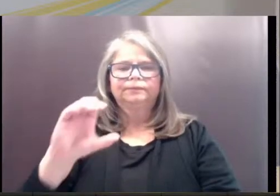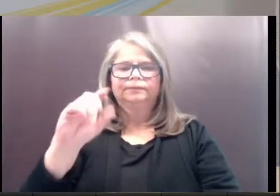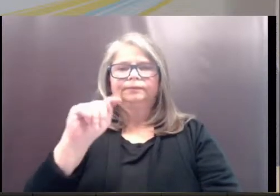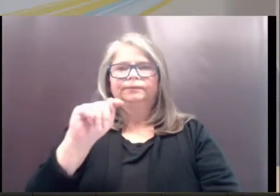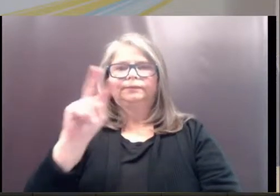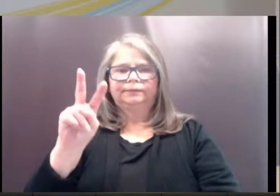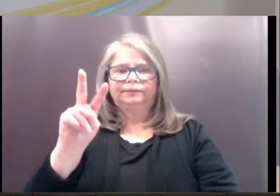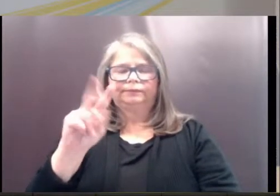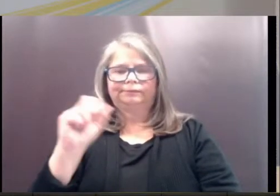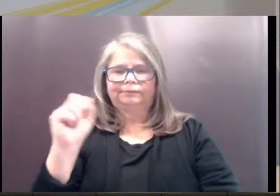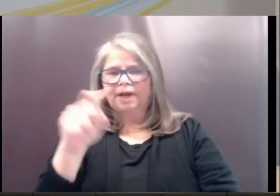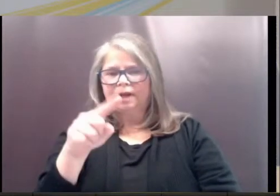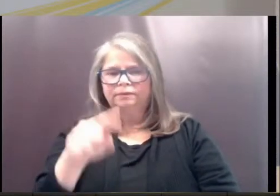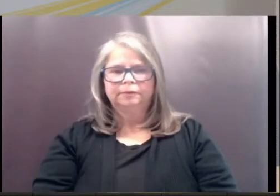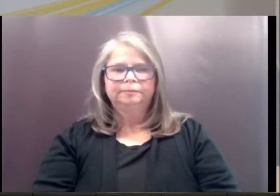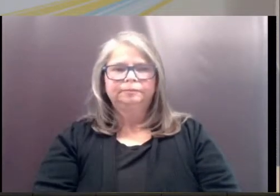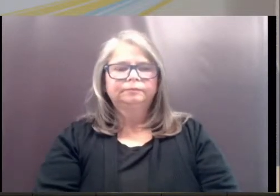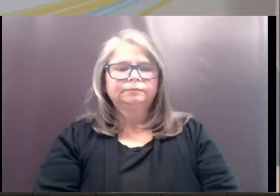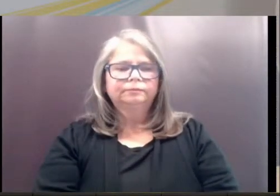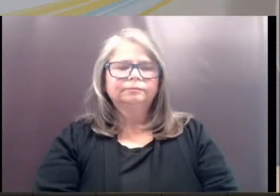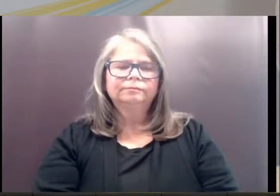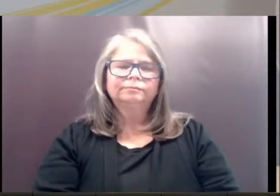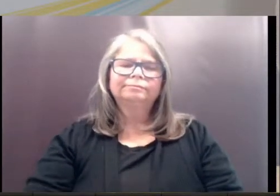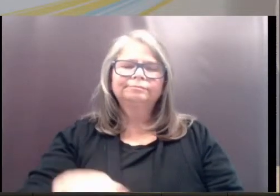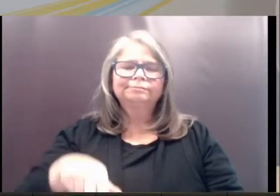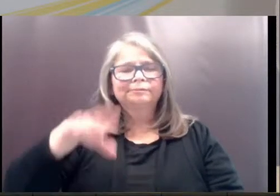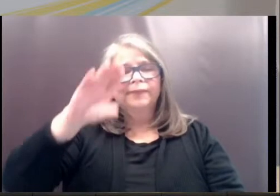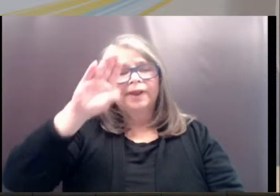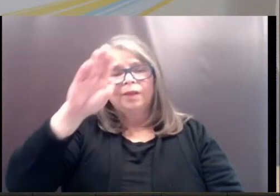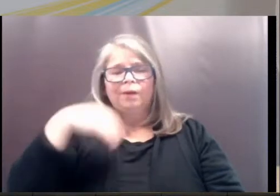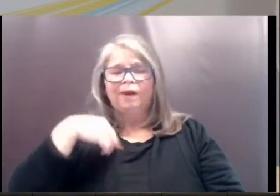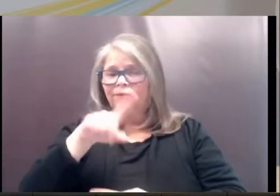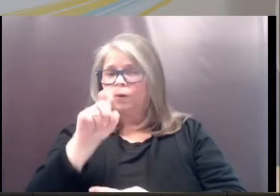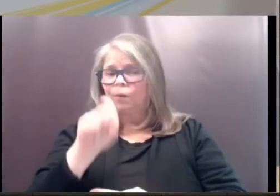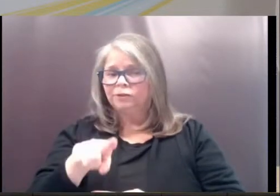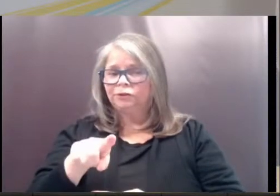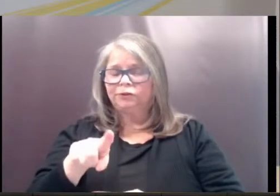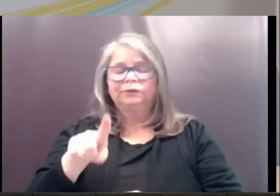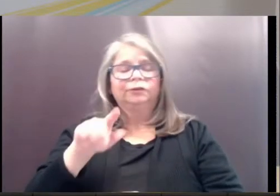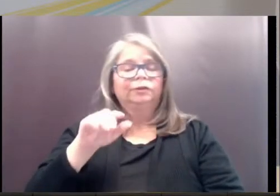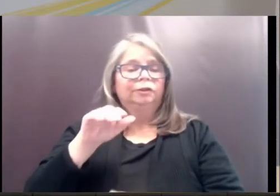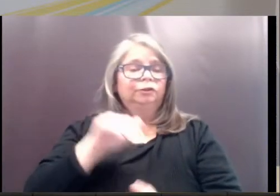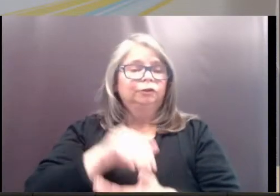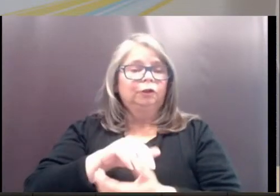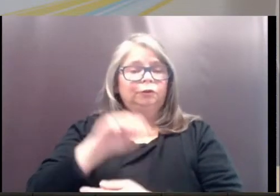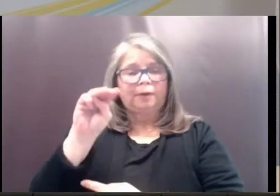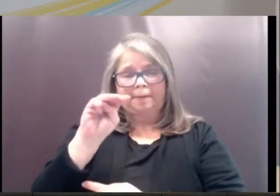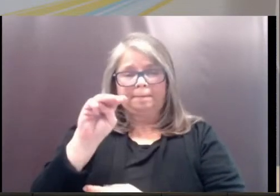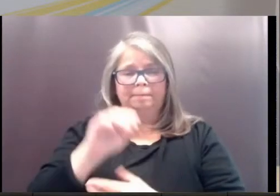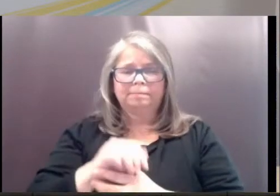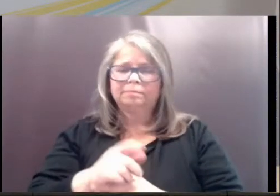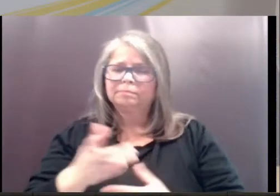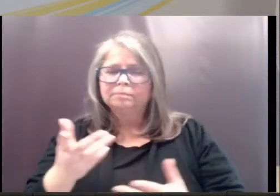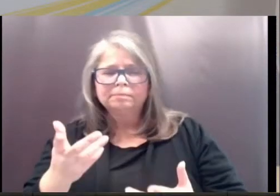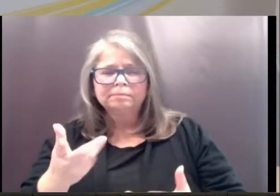Hello, this is a question for Dr. Morrison. Dr. Morrison, what's your sense as to why PEI is